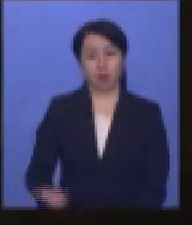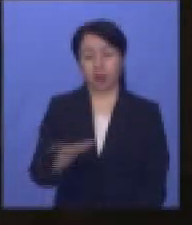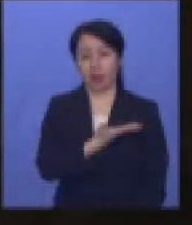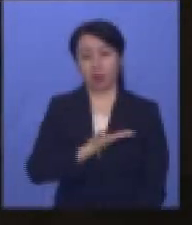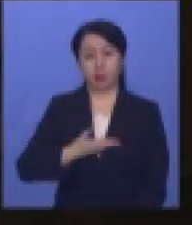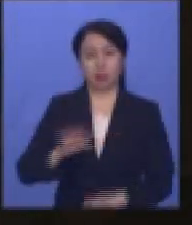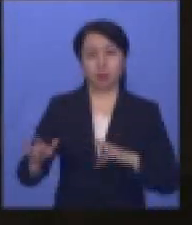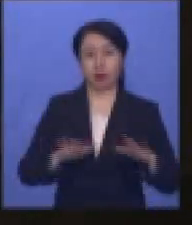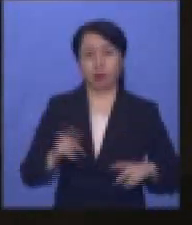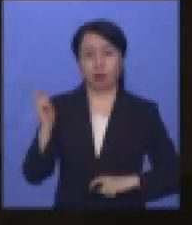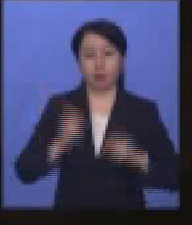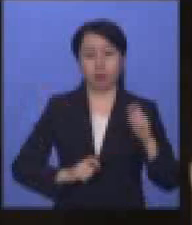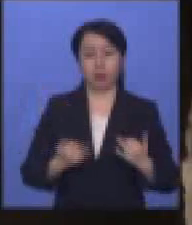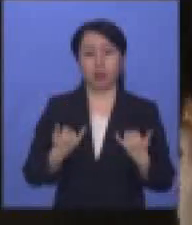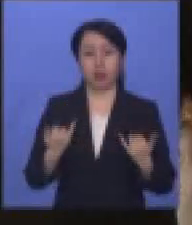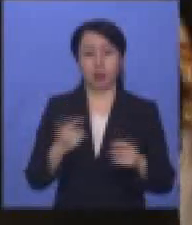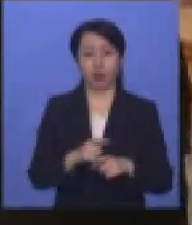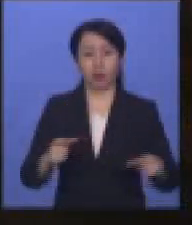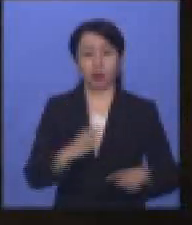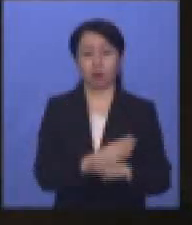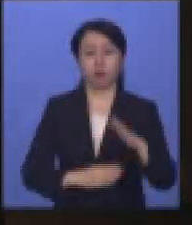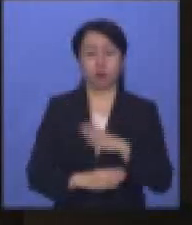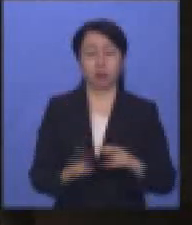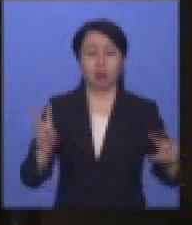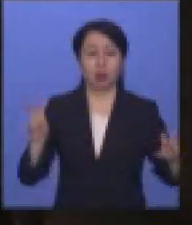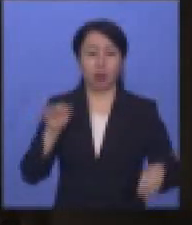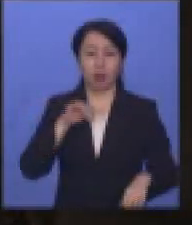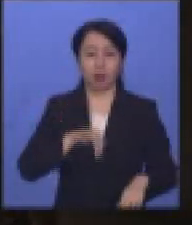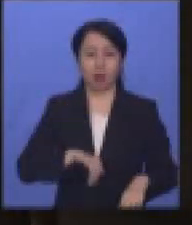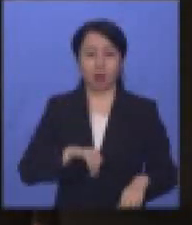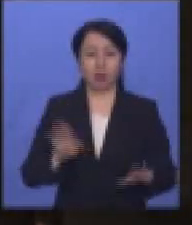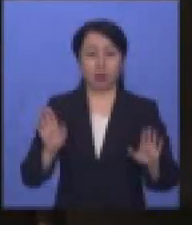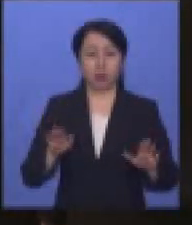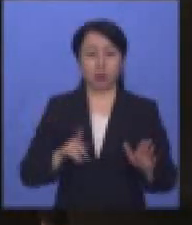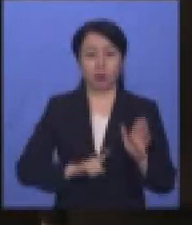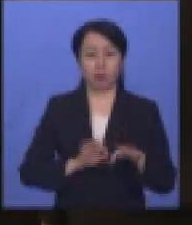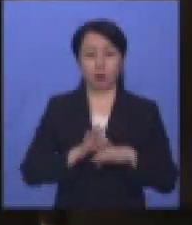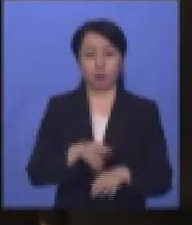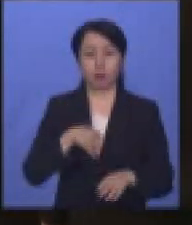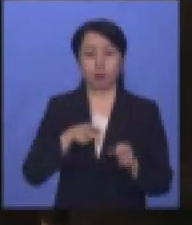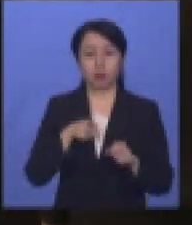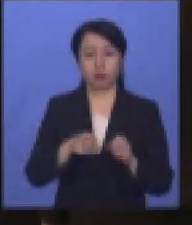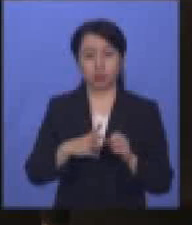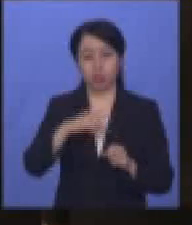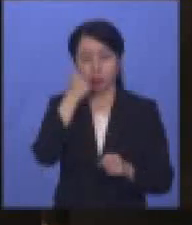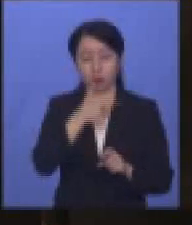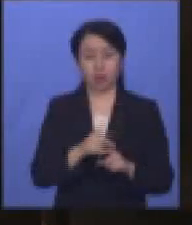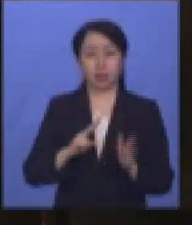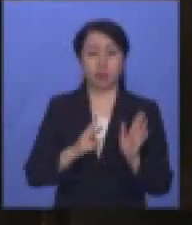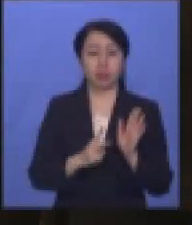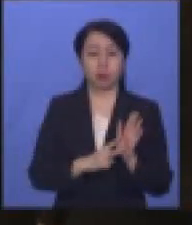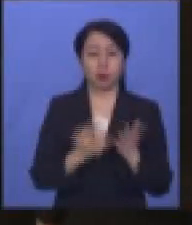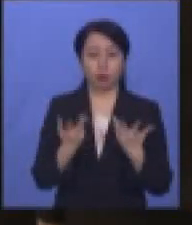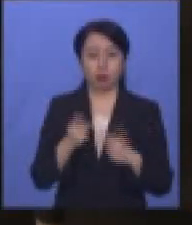мероприятие, фестиваль для людей с инвалидностью «Крылья души» Жан Канаты проводится с 2014 года. Это у нас 7-й по счету